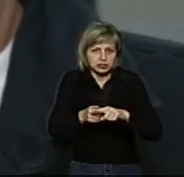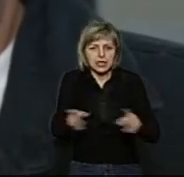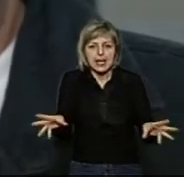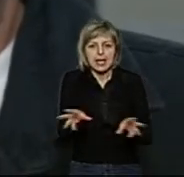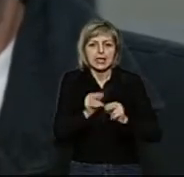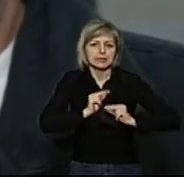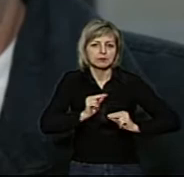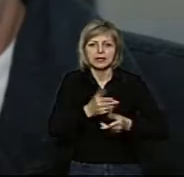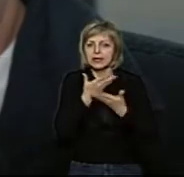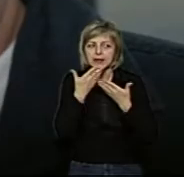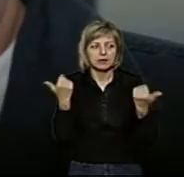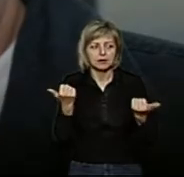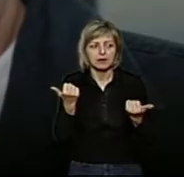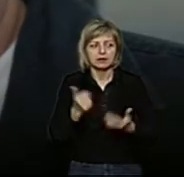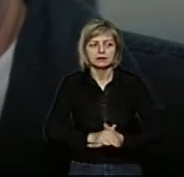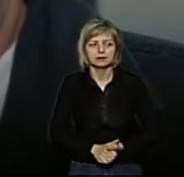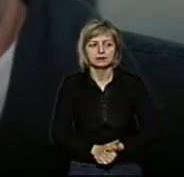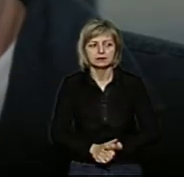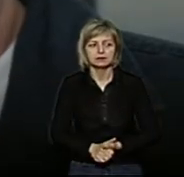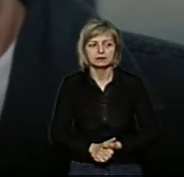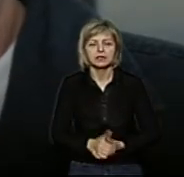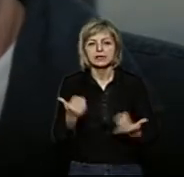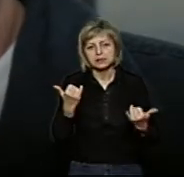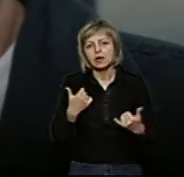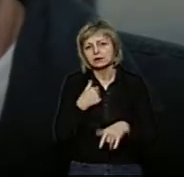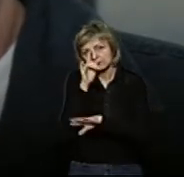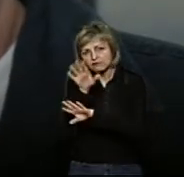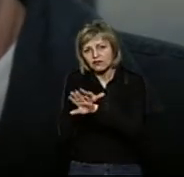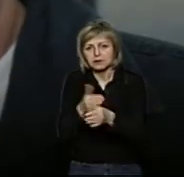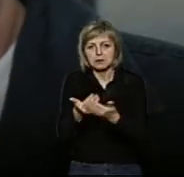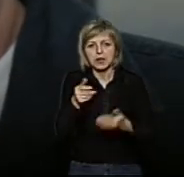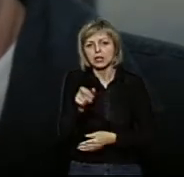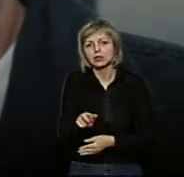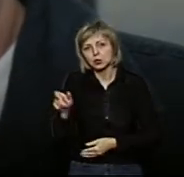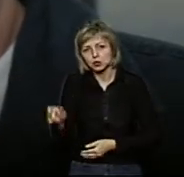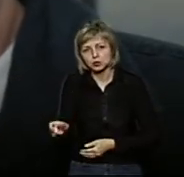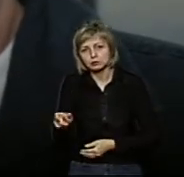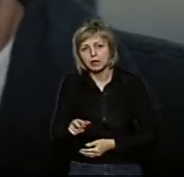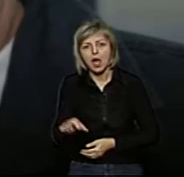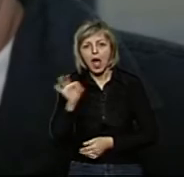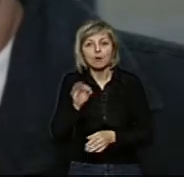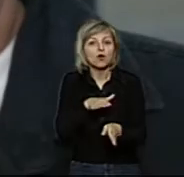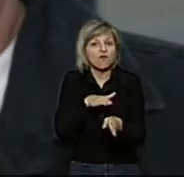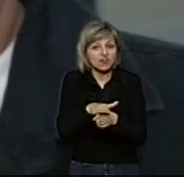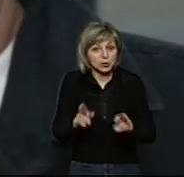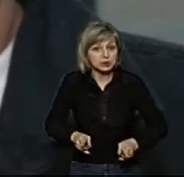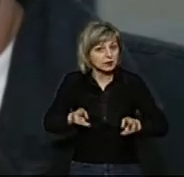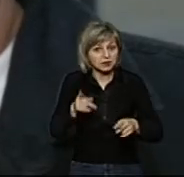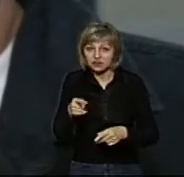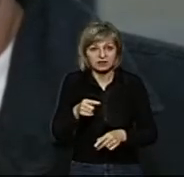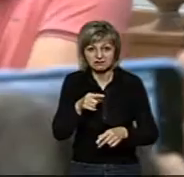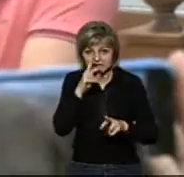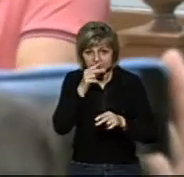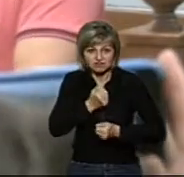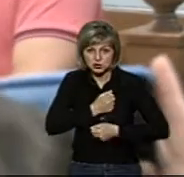мав. Так, зараз я перед ними вибачаюсь, перед тими людьми. Але за скоєне ви не шкодуєте. Але за скоєне я